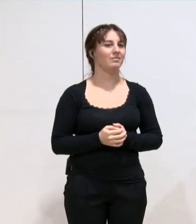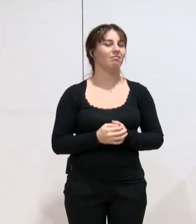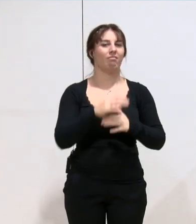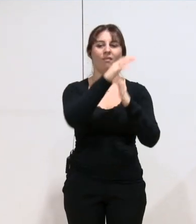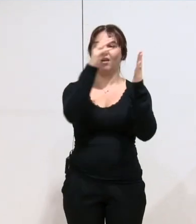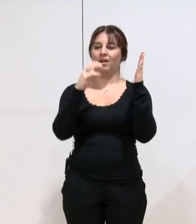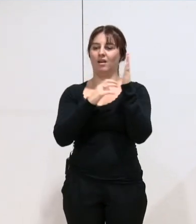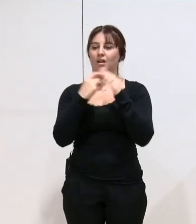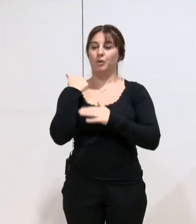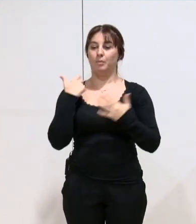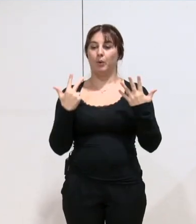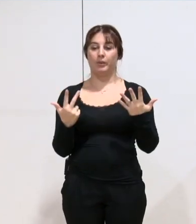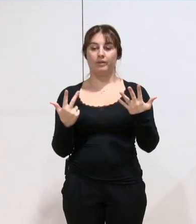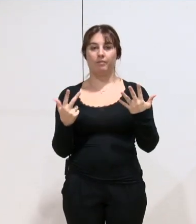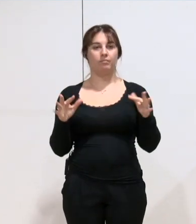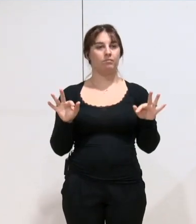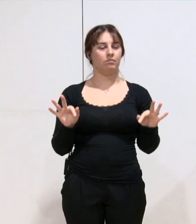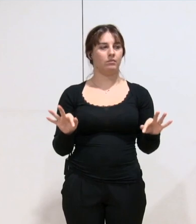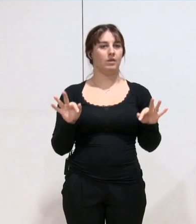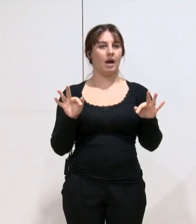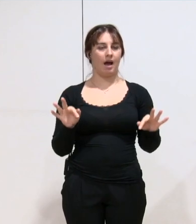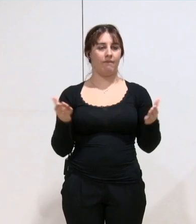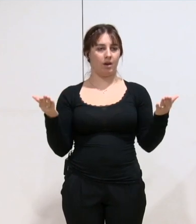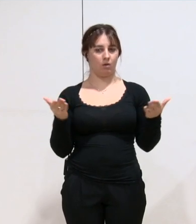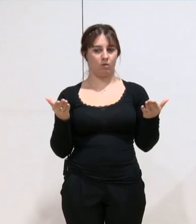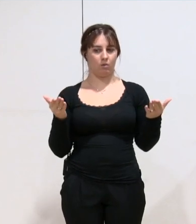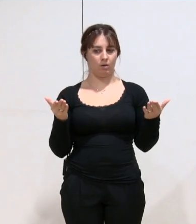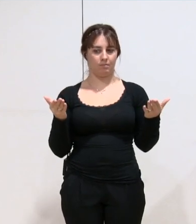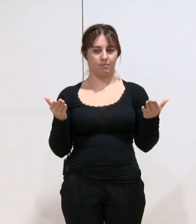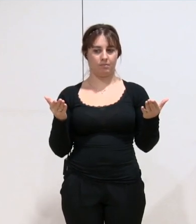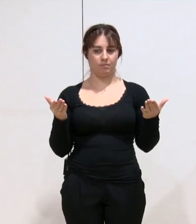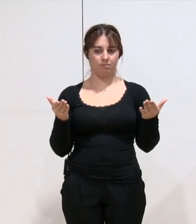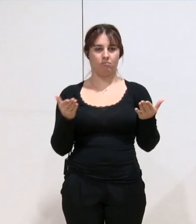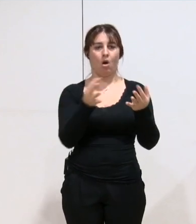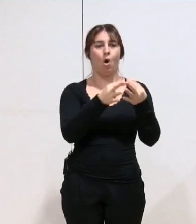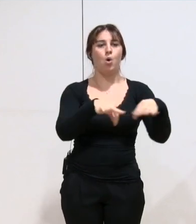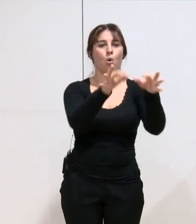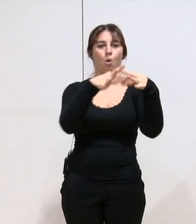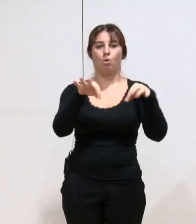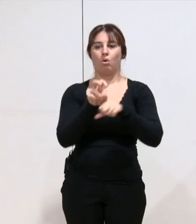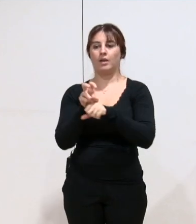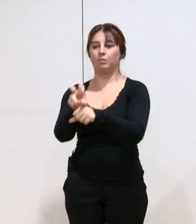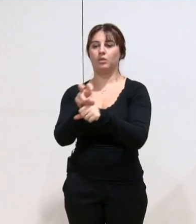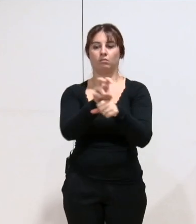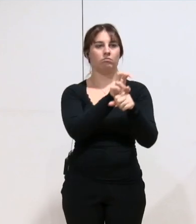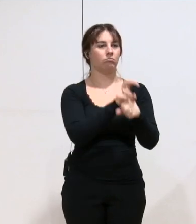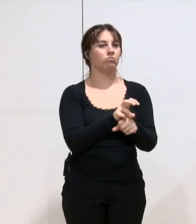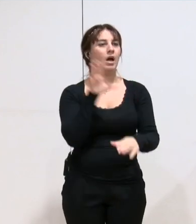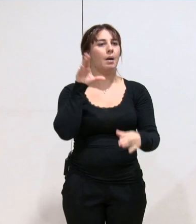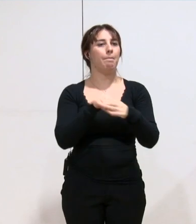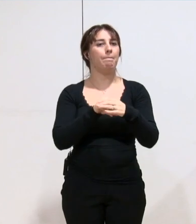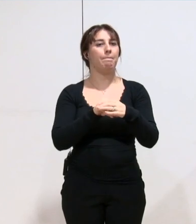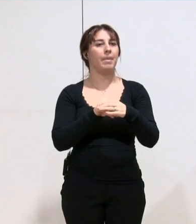Délibération numéro 8, elle porte sur une mise à disposition de locaux. Qui ne prend pas part au vote ?